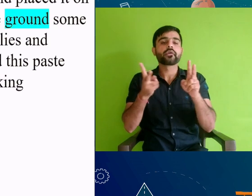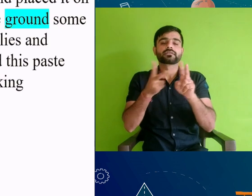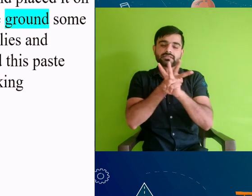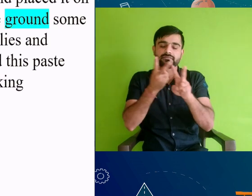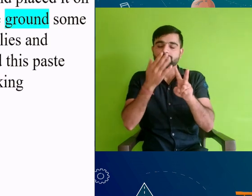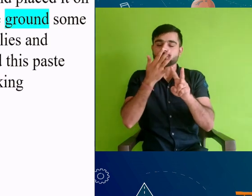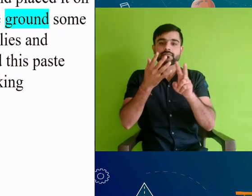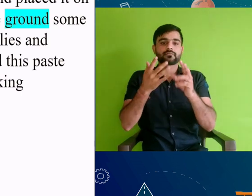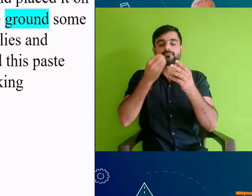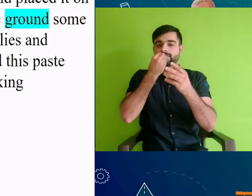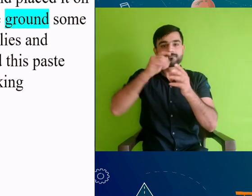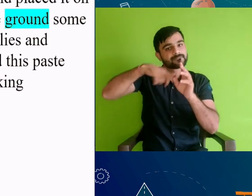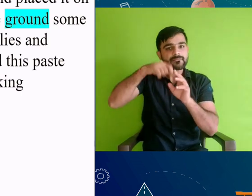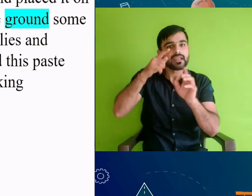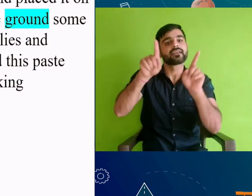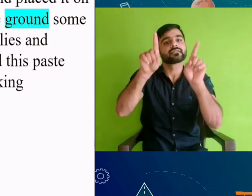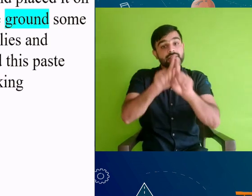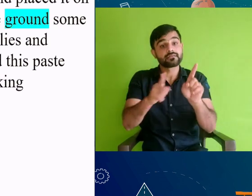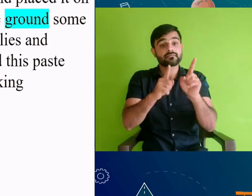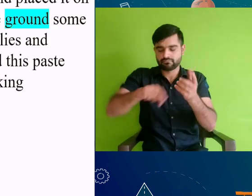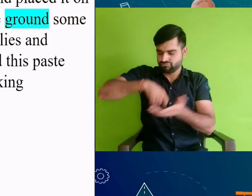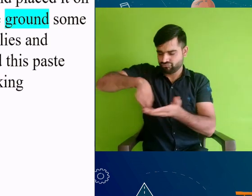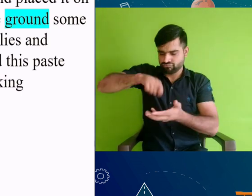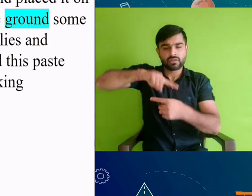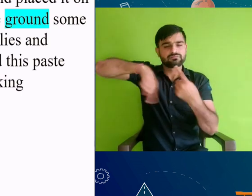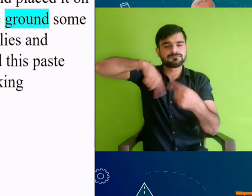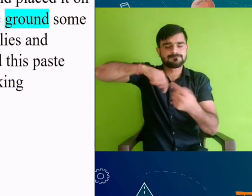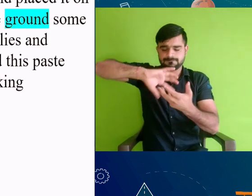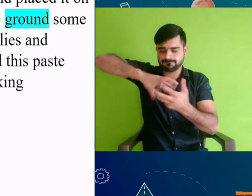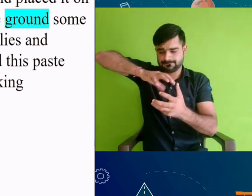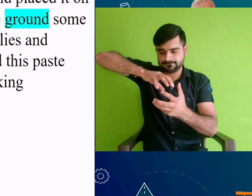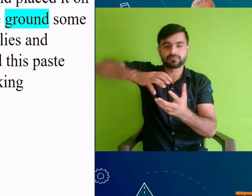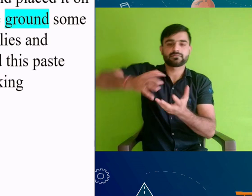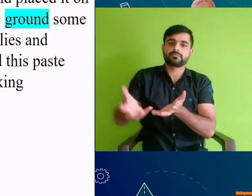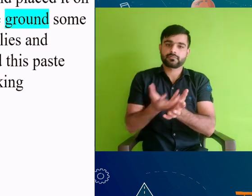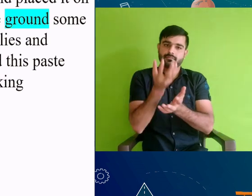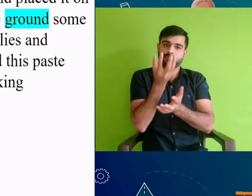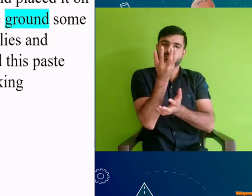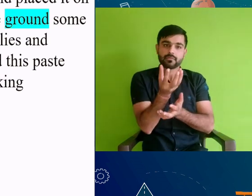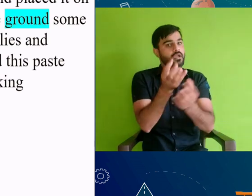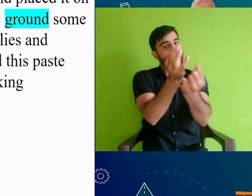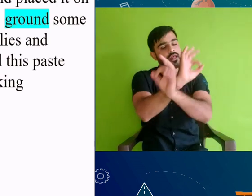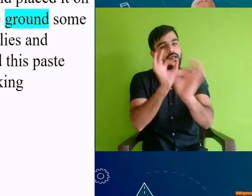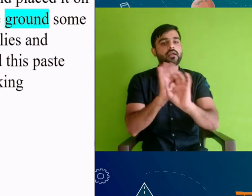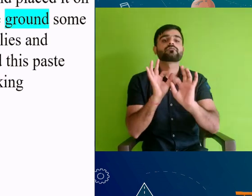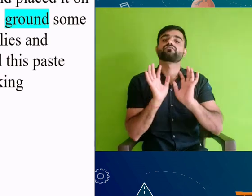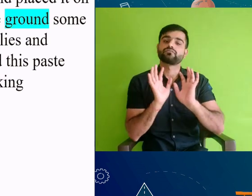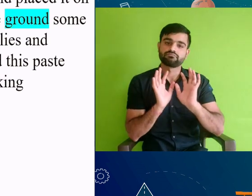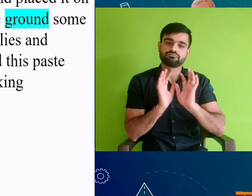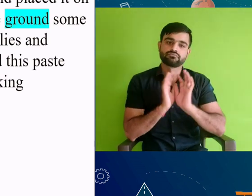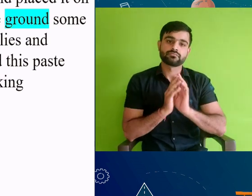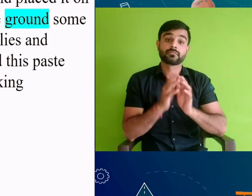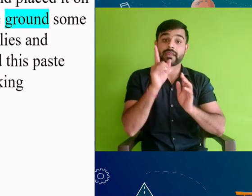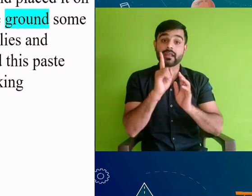इसी तरीके से उन्होंने ग्राउंड करके सब फ्रेश कोकोनट, ग्रीन चिलीज और गार्लिक को मिला के उन्होंने एक पेस्ट